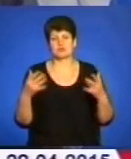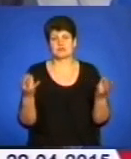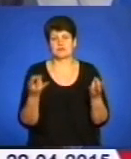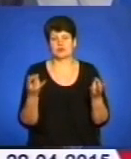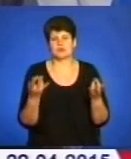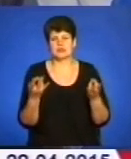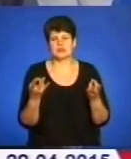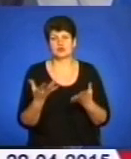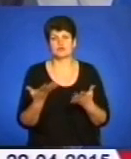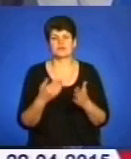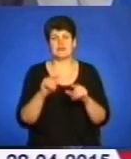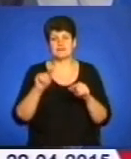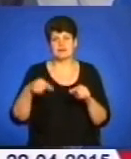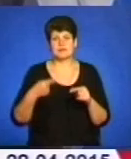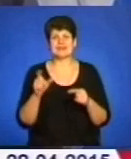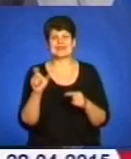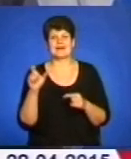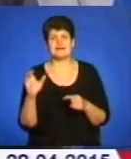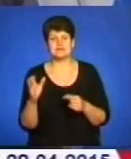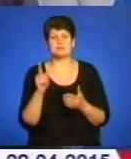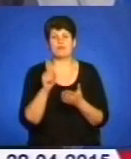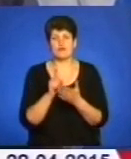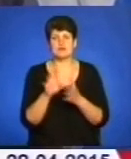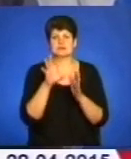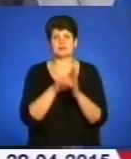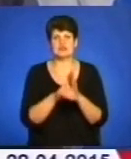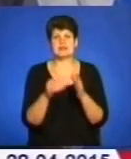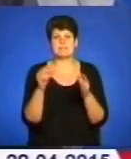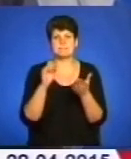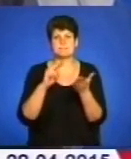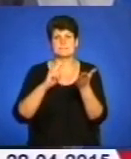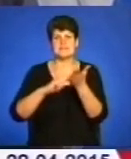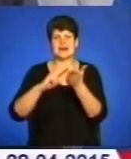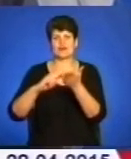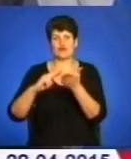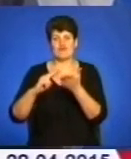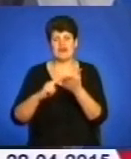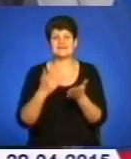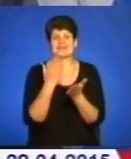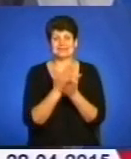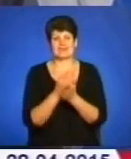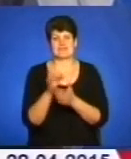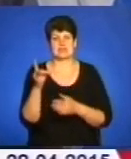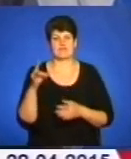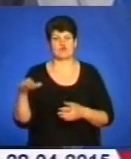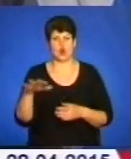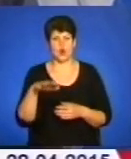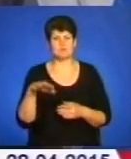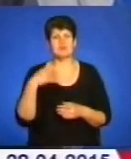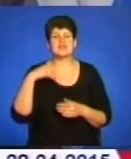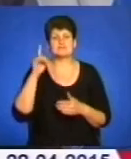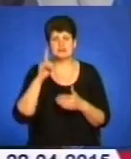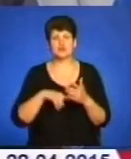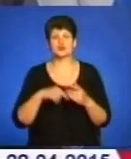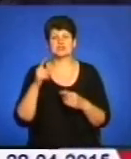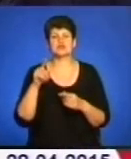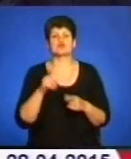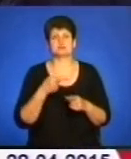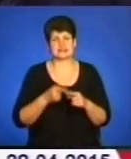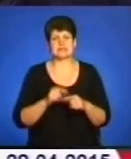які вимагаються директивами ЄС, повинні запровадити маркування, це є так, як це робиться в Європі. Я вірю і знаю, що ми з вами це